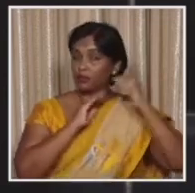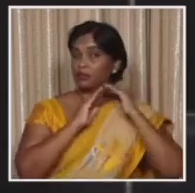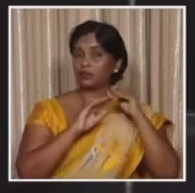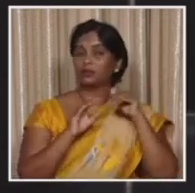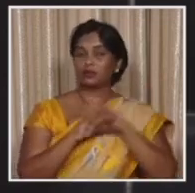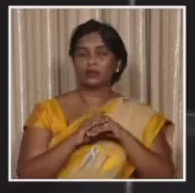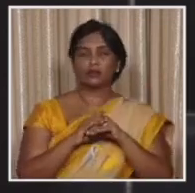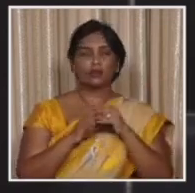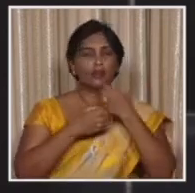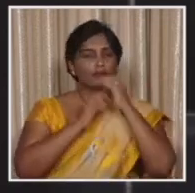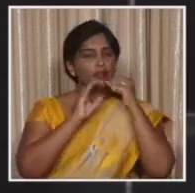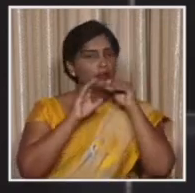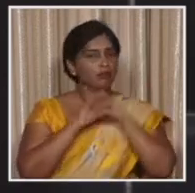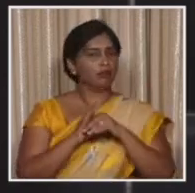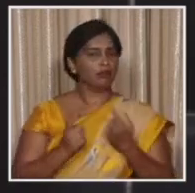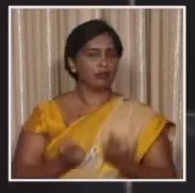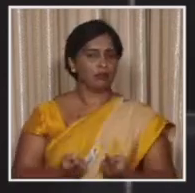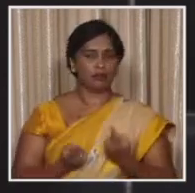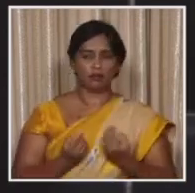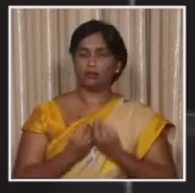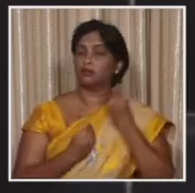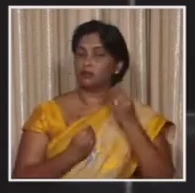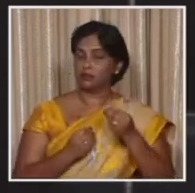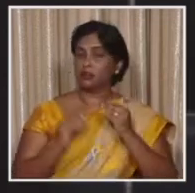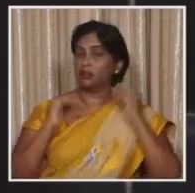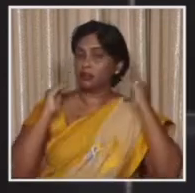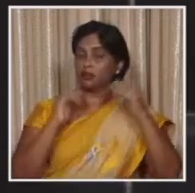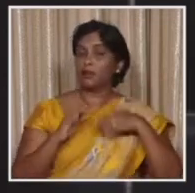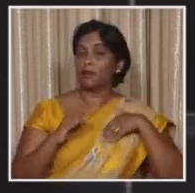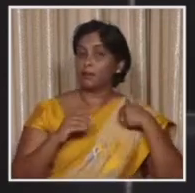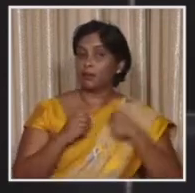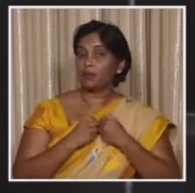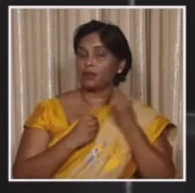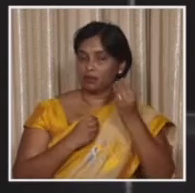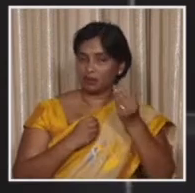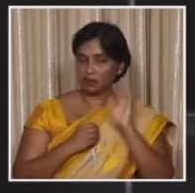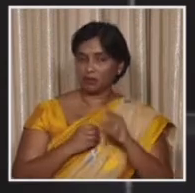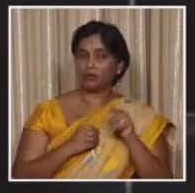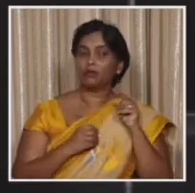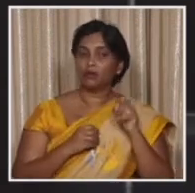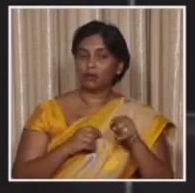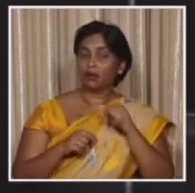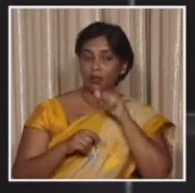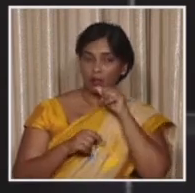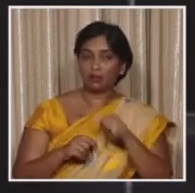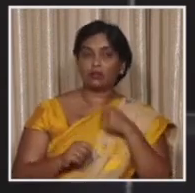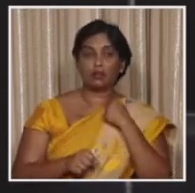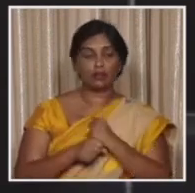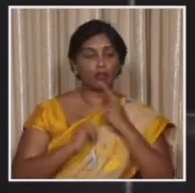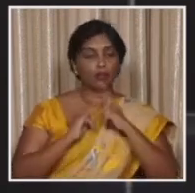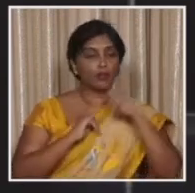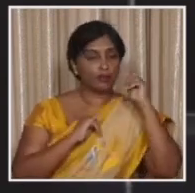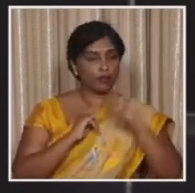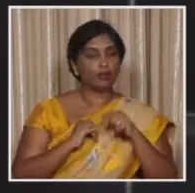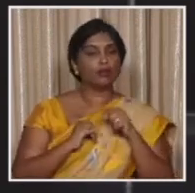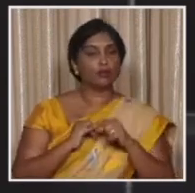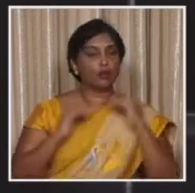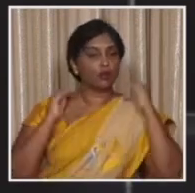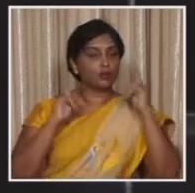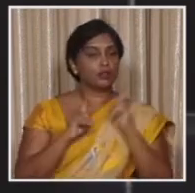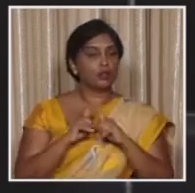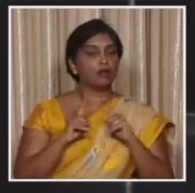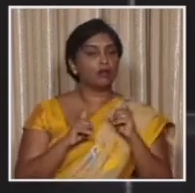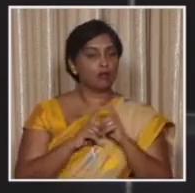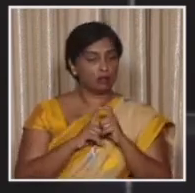පවතින පීඨයන්වල තියෙන අඩුපාඩු සපුරා ගැන්මට ඉහළ ප්‍රමුඛතාවයක් දිය යුතු වෙනවා. අද ඇත්තටම අපේ රාජ්‍ය විශ්වවිද්‍යාලවල උසස්